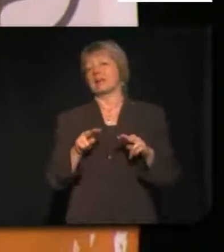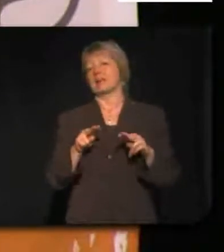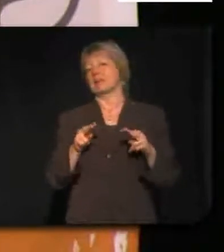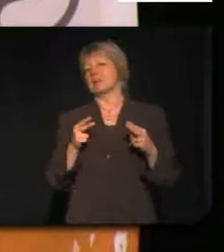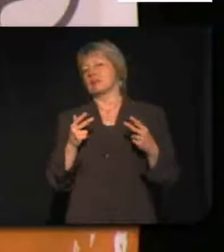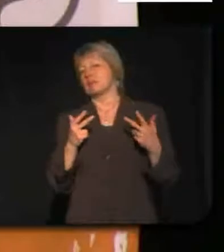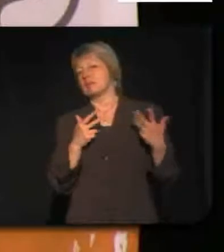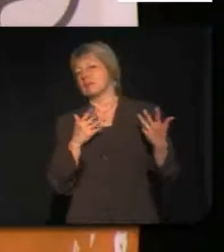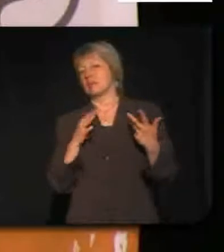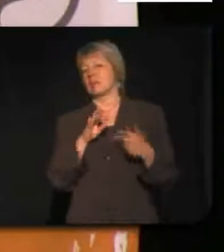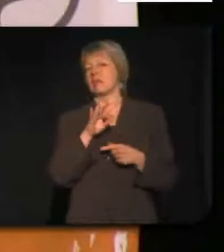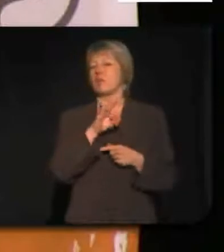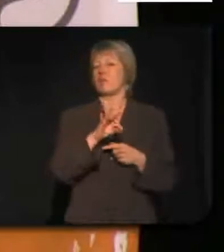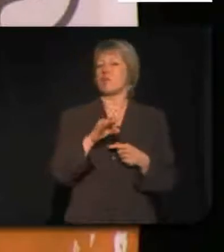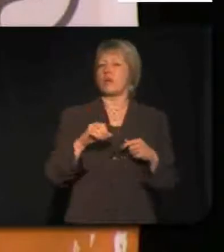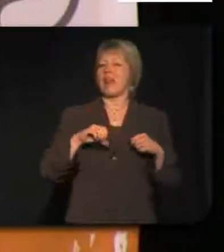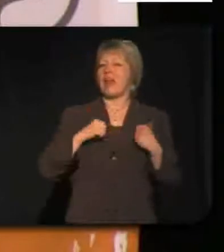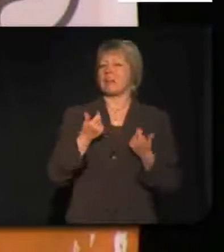Lebensunterhalt